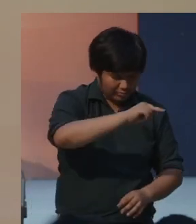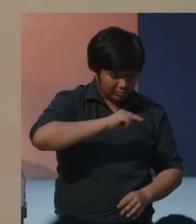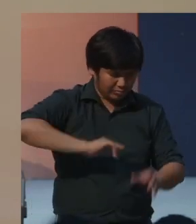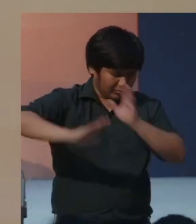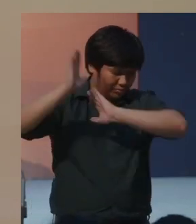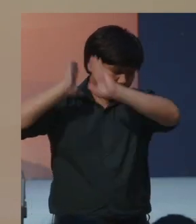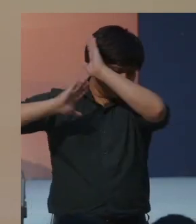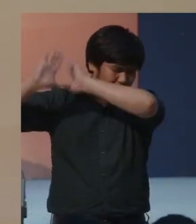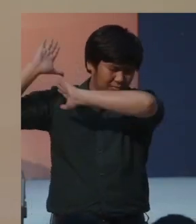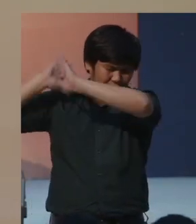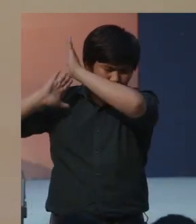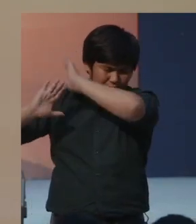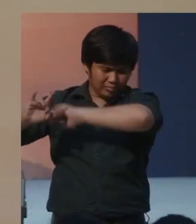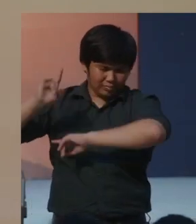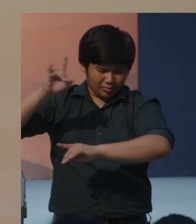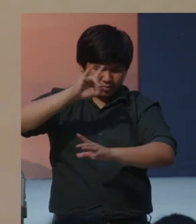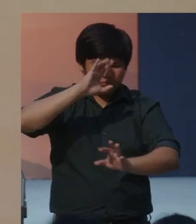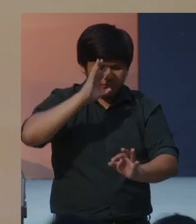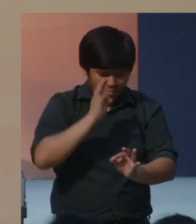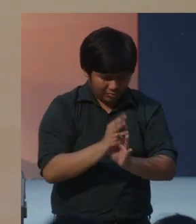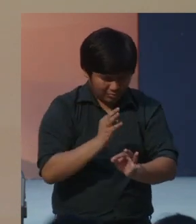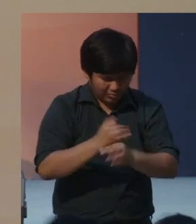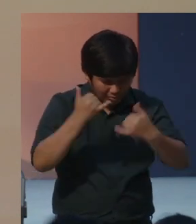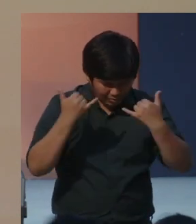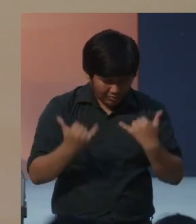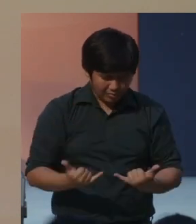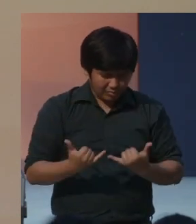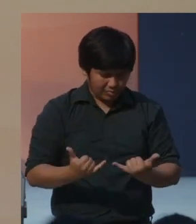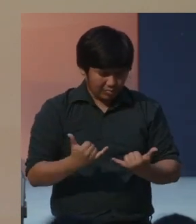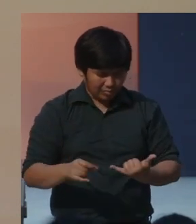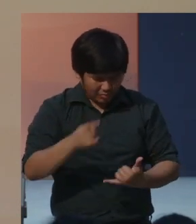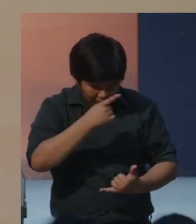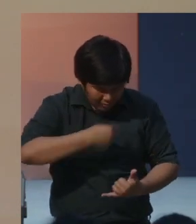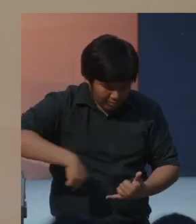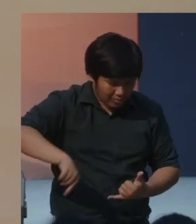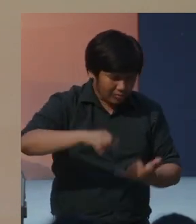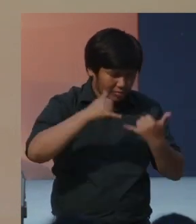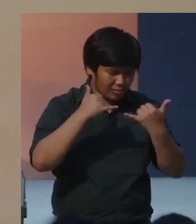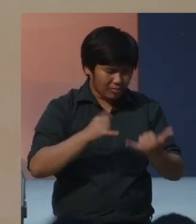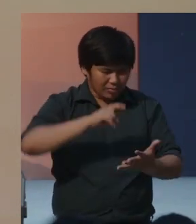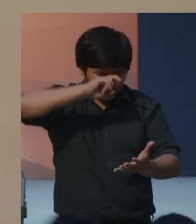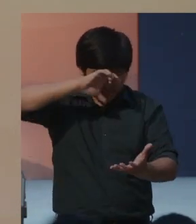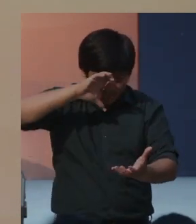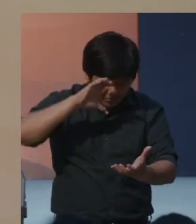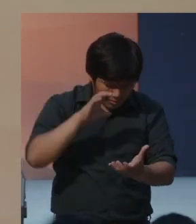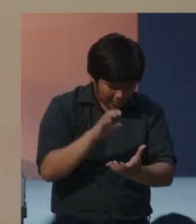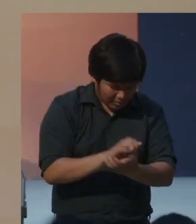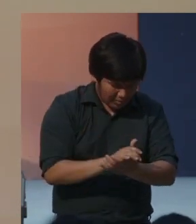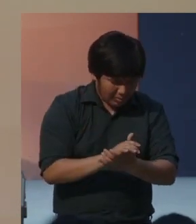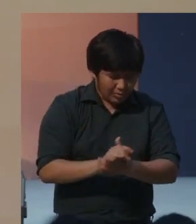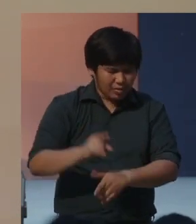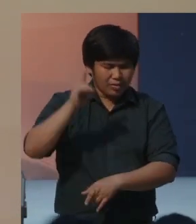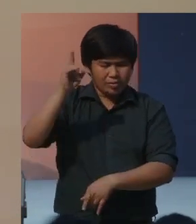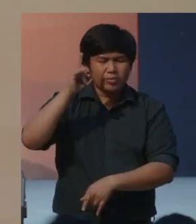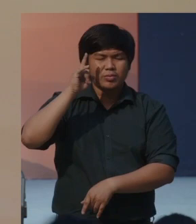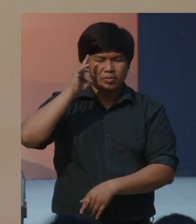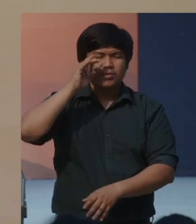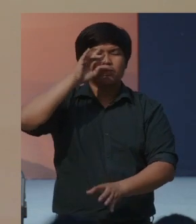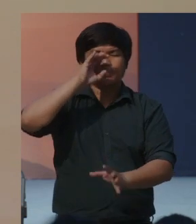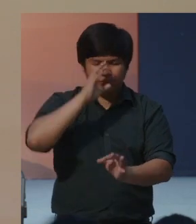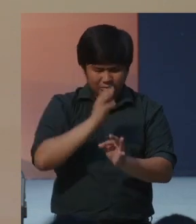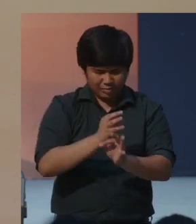nagdaan at kayo tapat sa aming kasalukuyan, kami ay mayroong pananampalataya na kayo magiging tapat sa